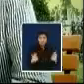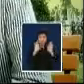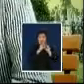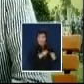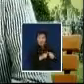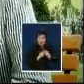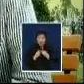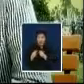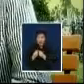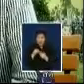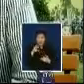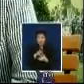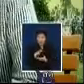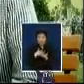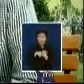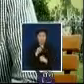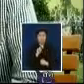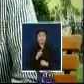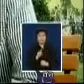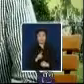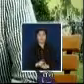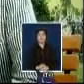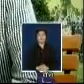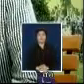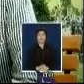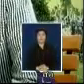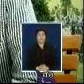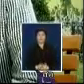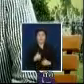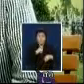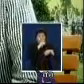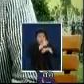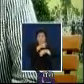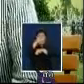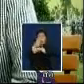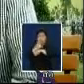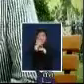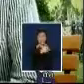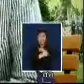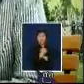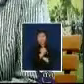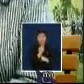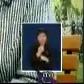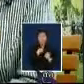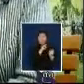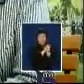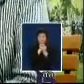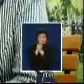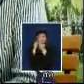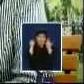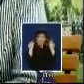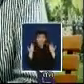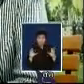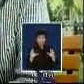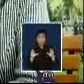าเศรษฐกิจด้วยค่ะ ท่านได้พบผู้นำของทั้งสองประเทศ ค่ะ สำคัญที่ถึง3ท่าน ค่ะใช่ค่